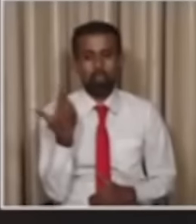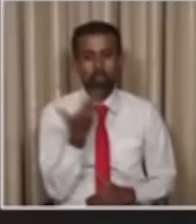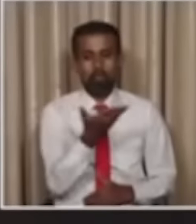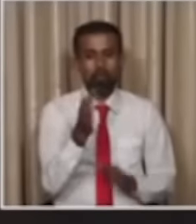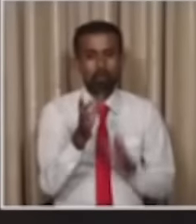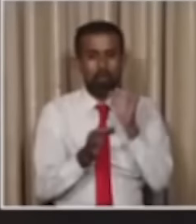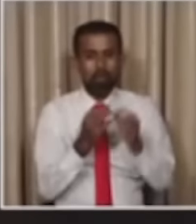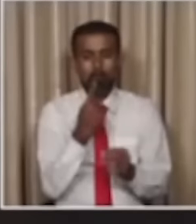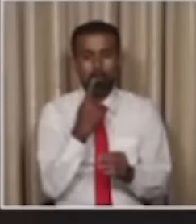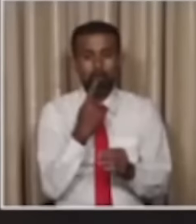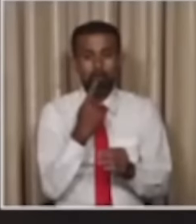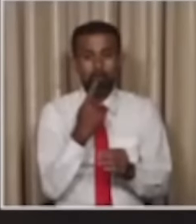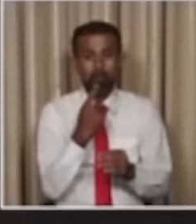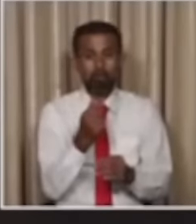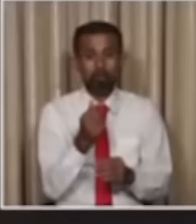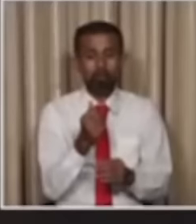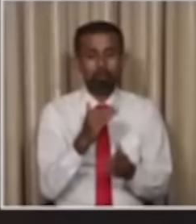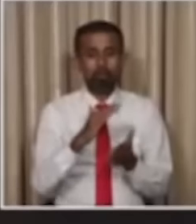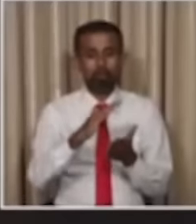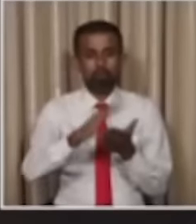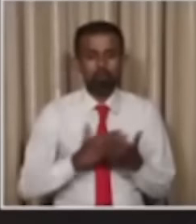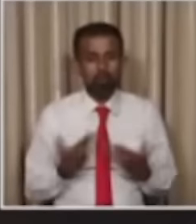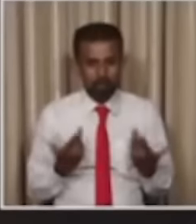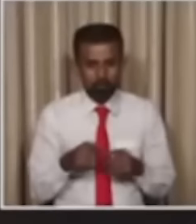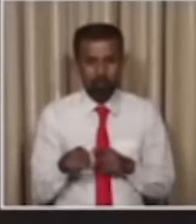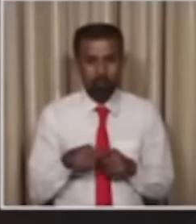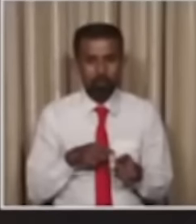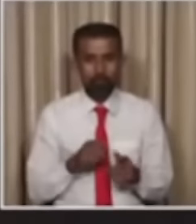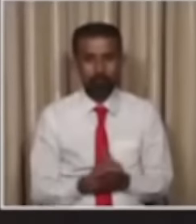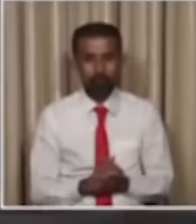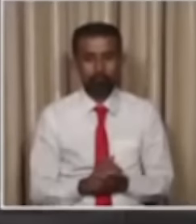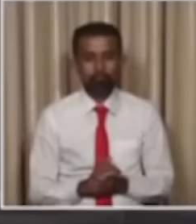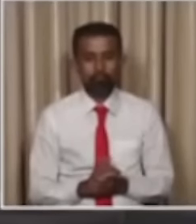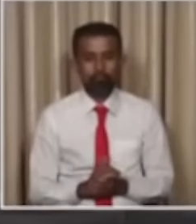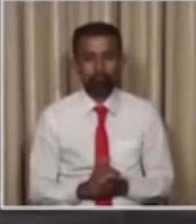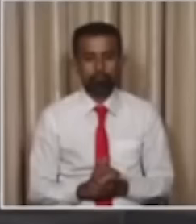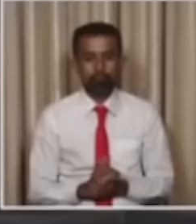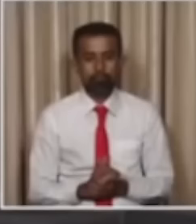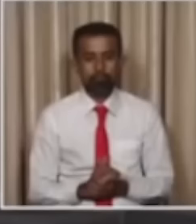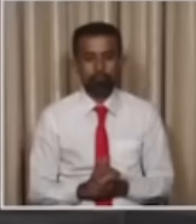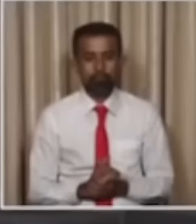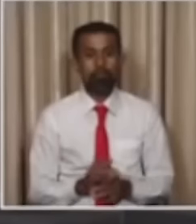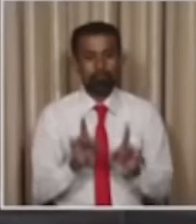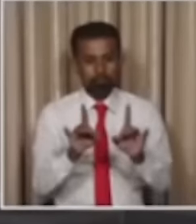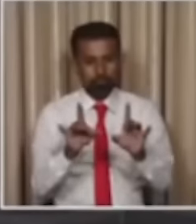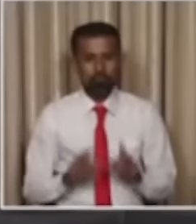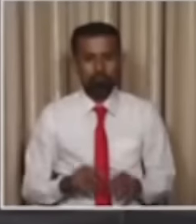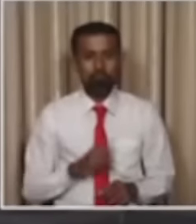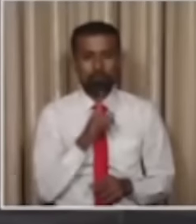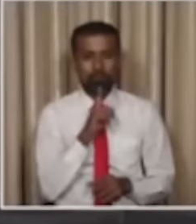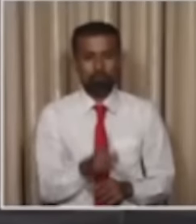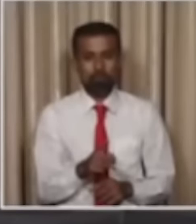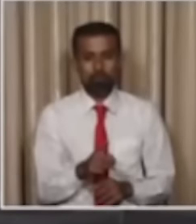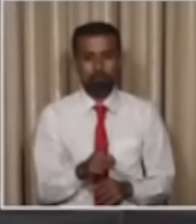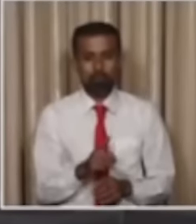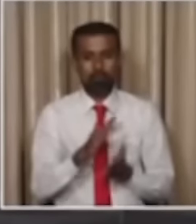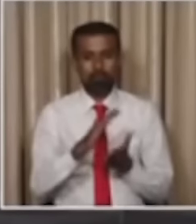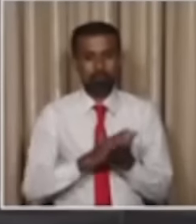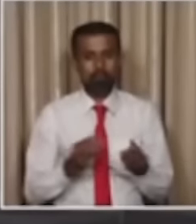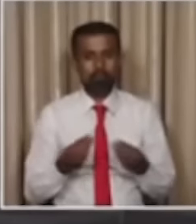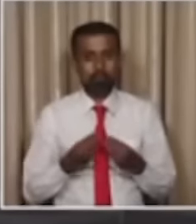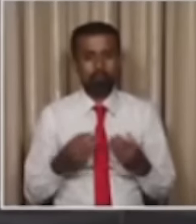පේන්නේ කාදිනල් තුමාගෙන් ඔබතුමාලට සහයෝගයක් නැහැ කියන එක. හැමතෙම පැහැදිලි කිරීම කරයි ඔබතුමා. ඒකම තමයි මං කියන්නේ. සහයෝගයක් නැහැ